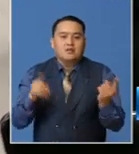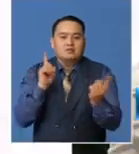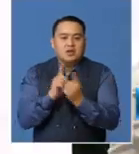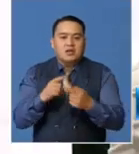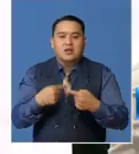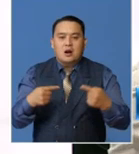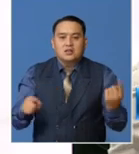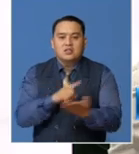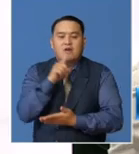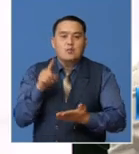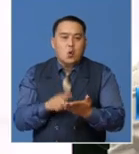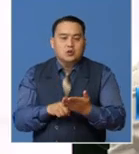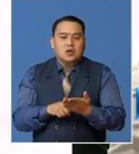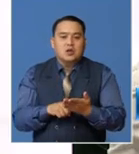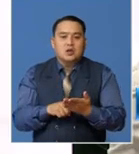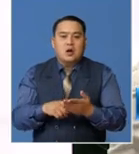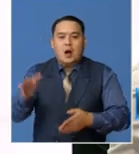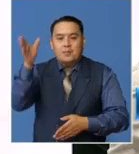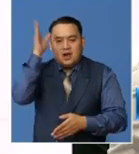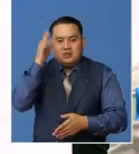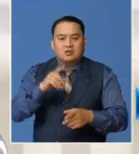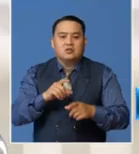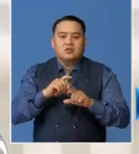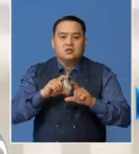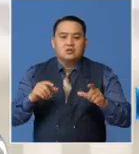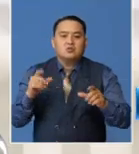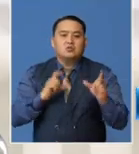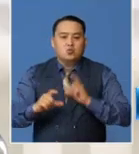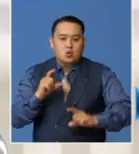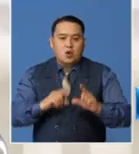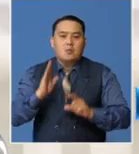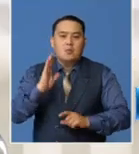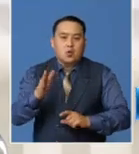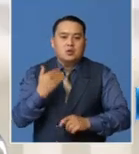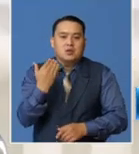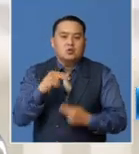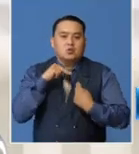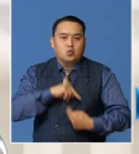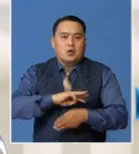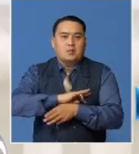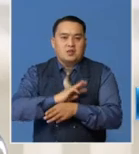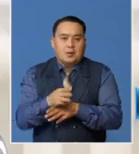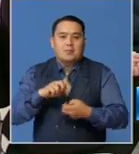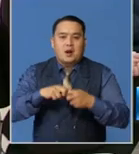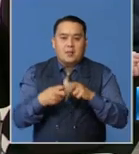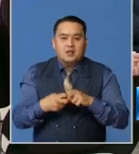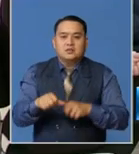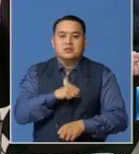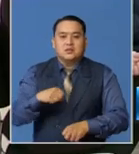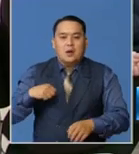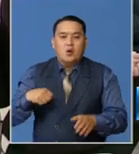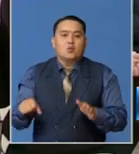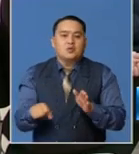самые разные вопросы доступные образования жилье для студентов дальнейшее их трудоустройства проблема суицида среди